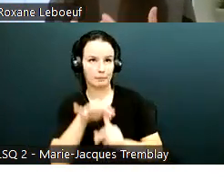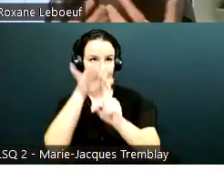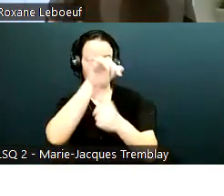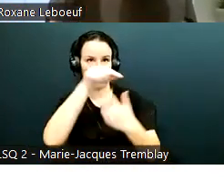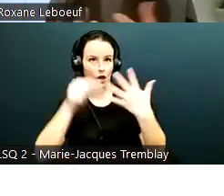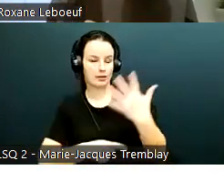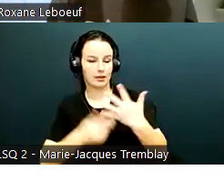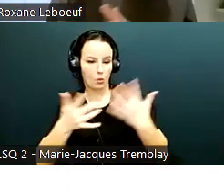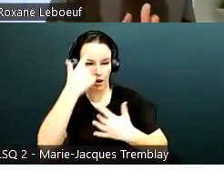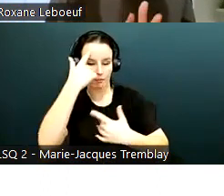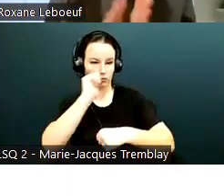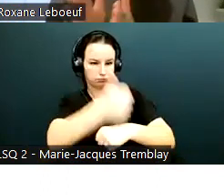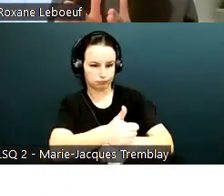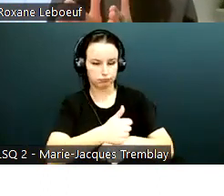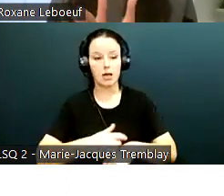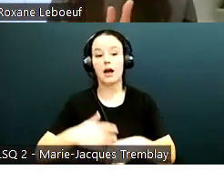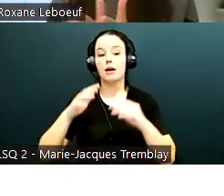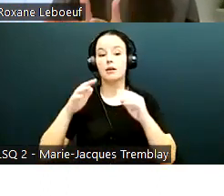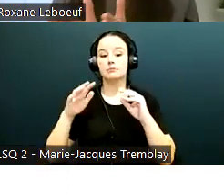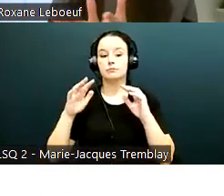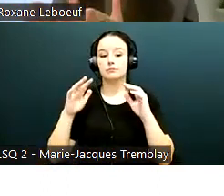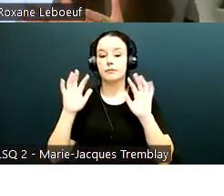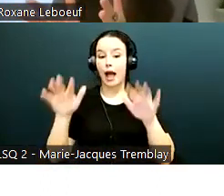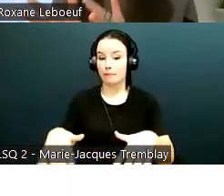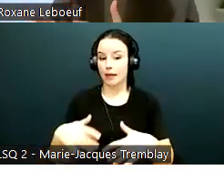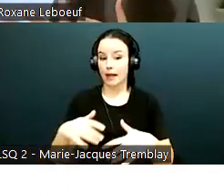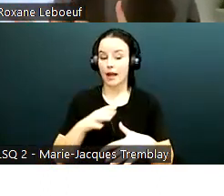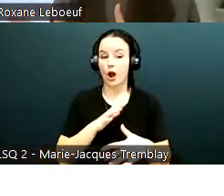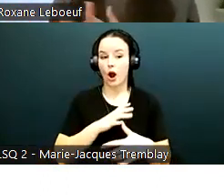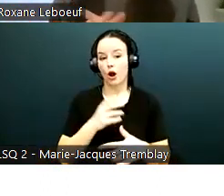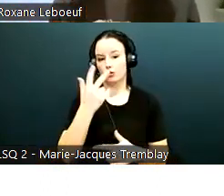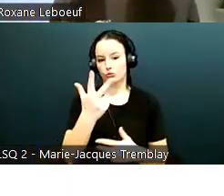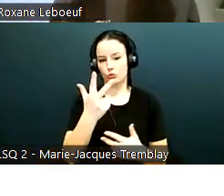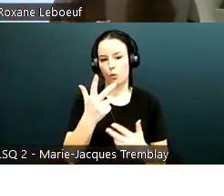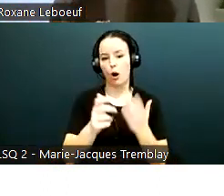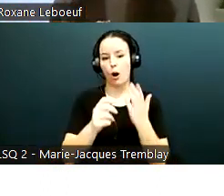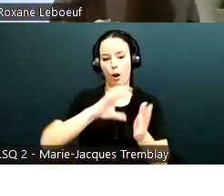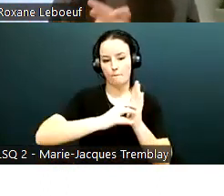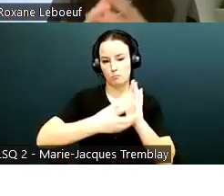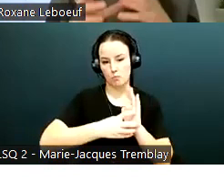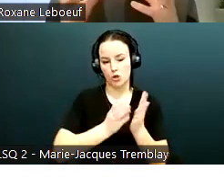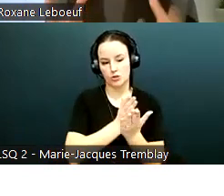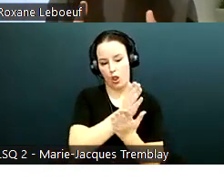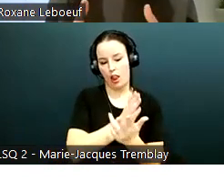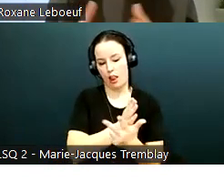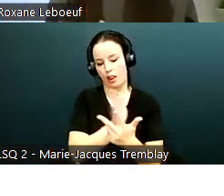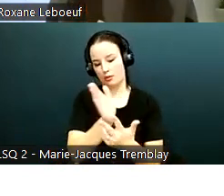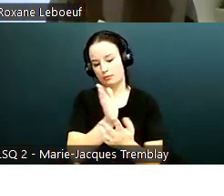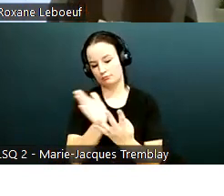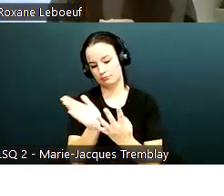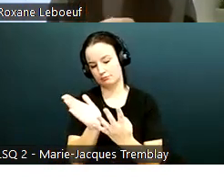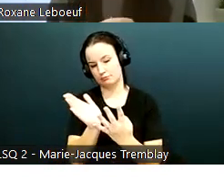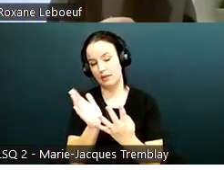à mettre en place pour eux. Donc, ensuite de ça, ils vont être guidés vers un des 3 modules que je vais vous présenter par la suite. On va aussi